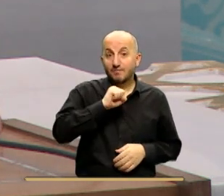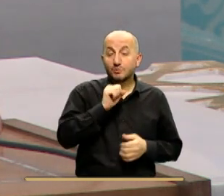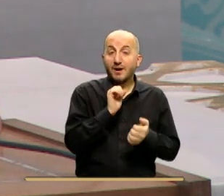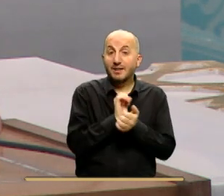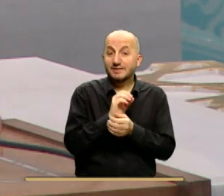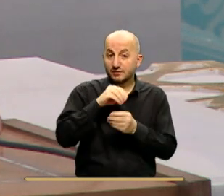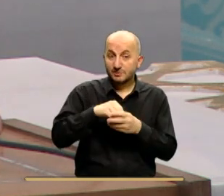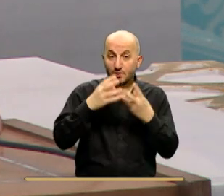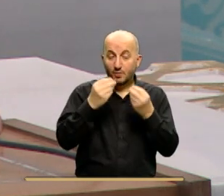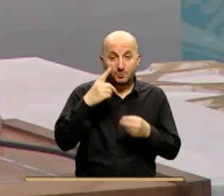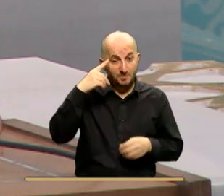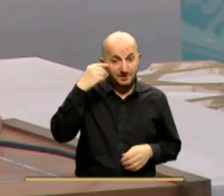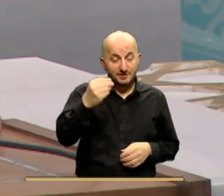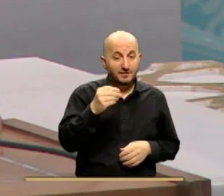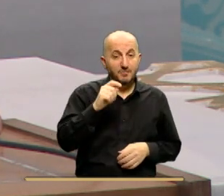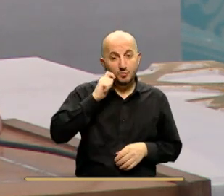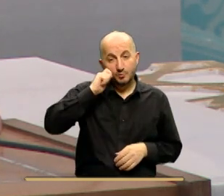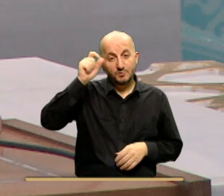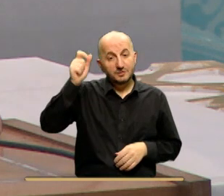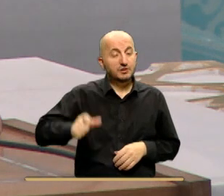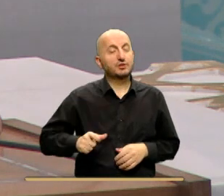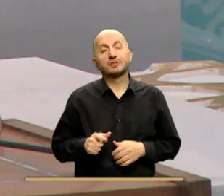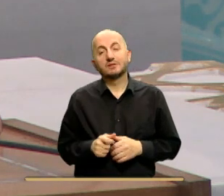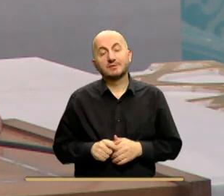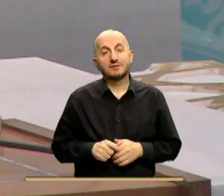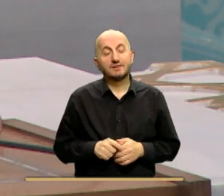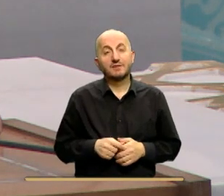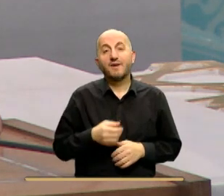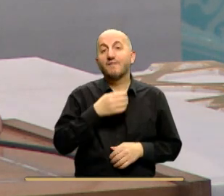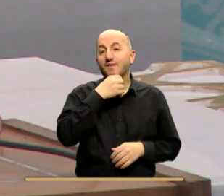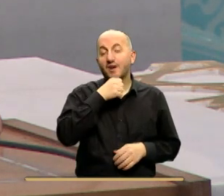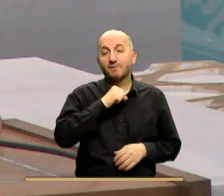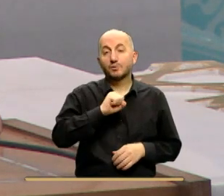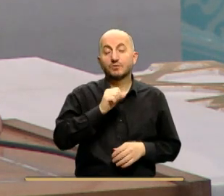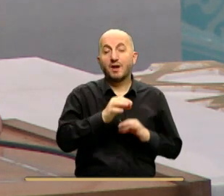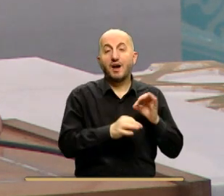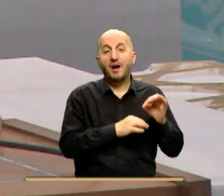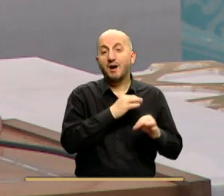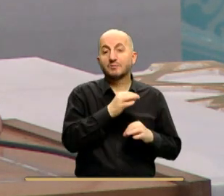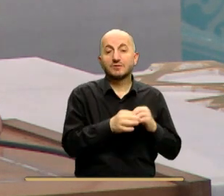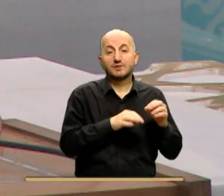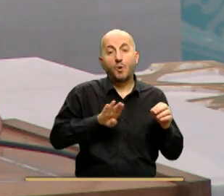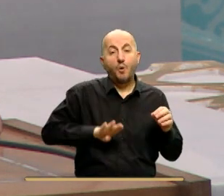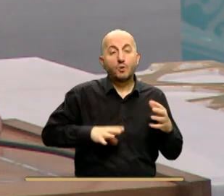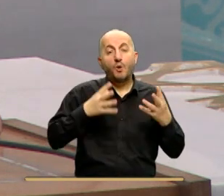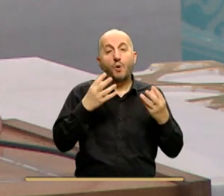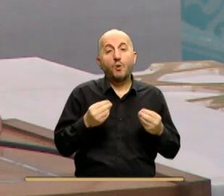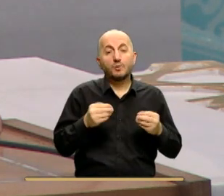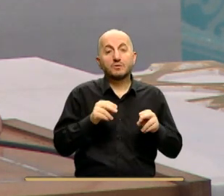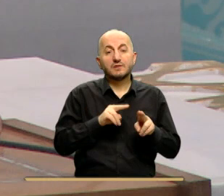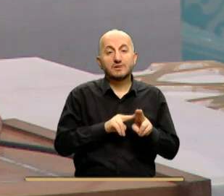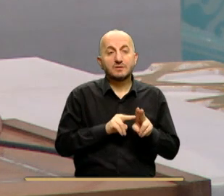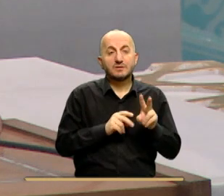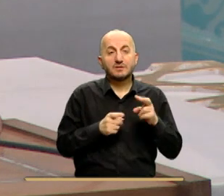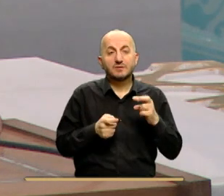olduğu bildirilen bu mümin kişinin Firavun'un amcası oğlu olduğu, Kıpti asıllı